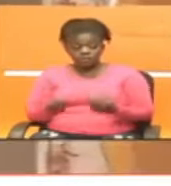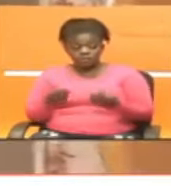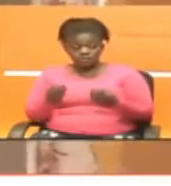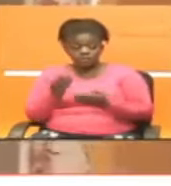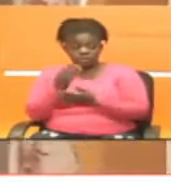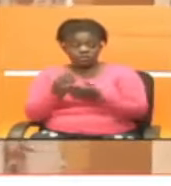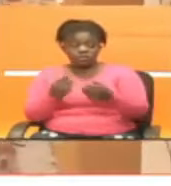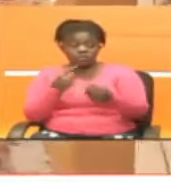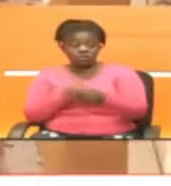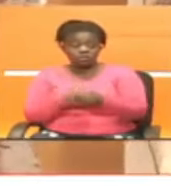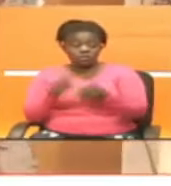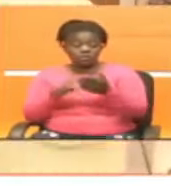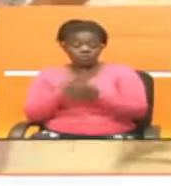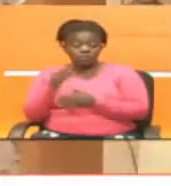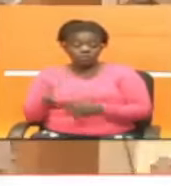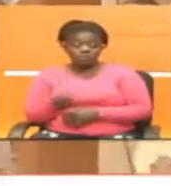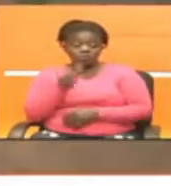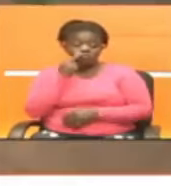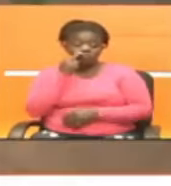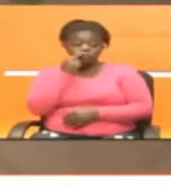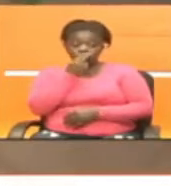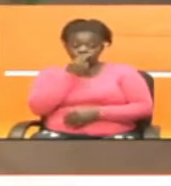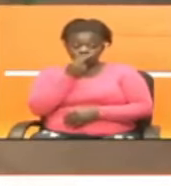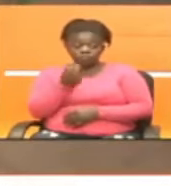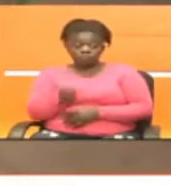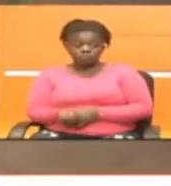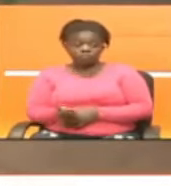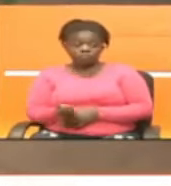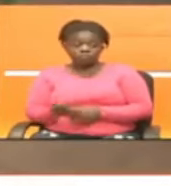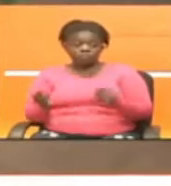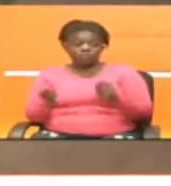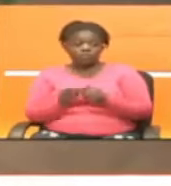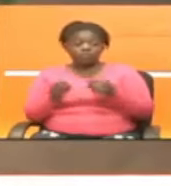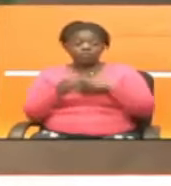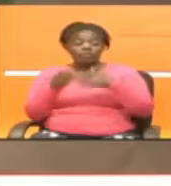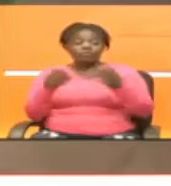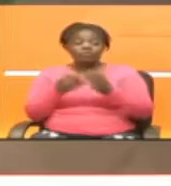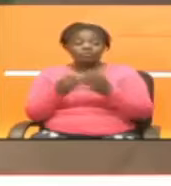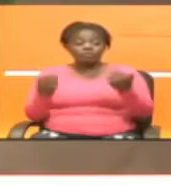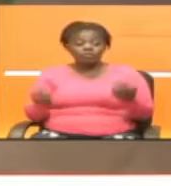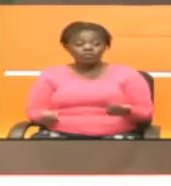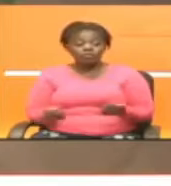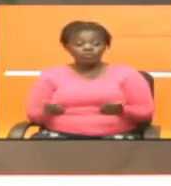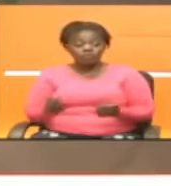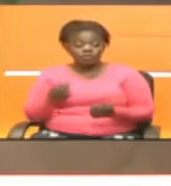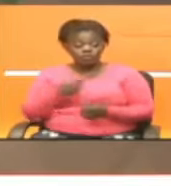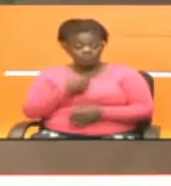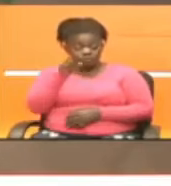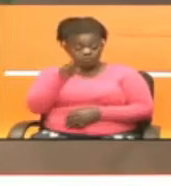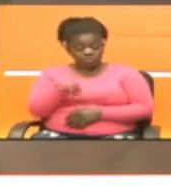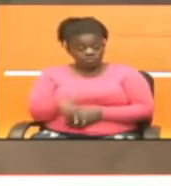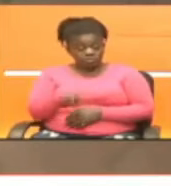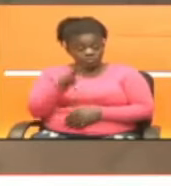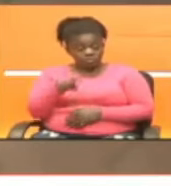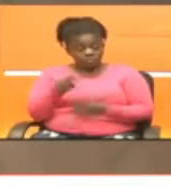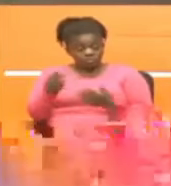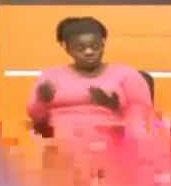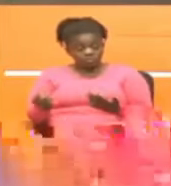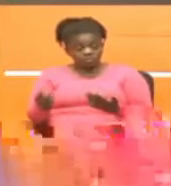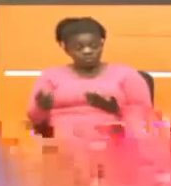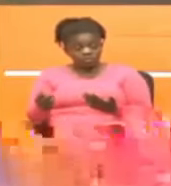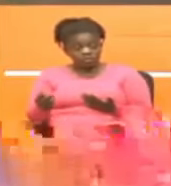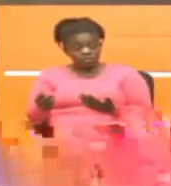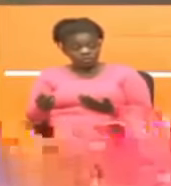ng'oluusi akozesa n'ebiragalalagala. Yatuuka n'anzikulako omusango mu mutemu gye. Nga tuliraanye nga atenda kujyayo